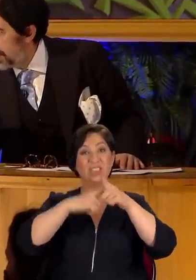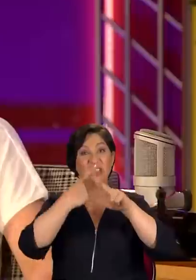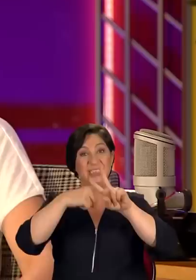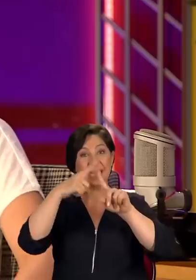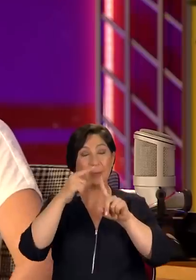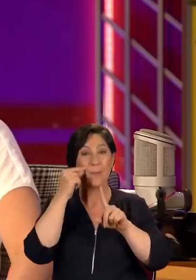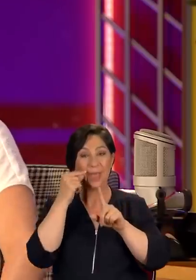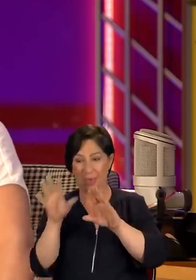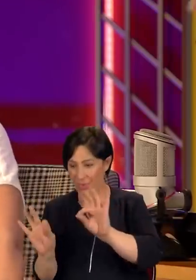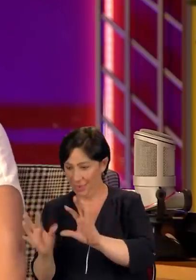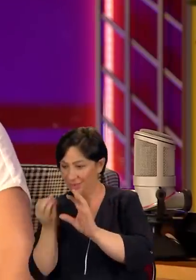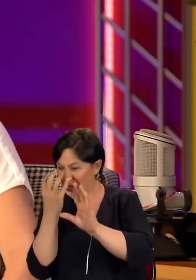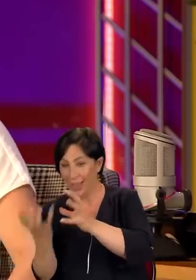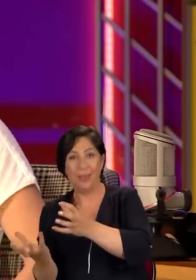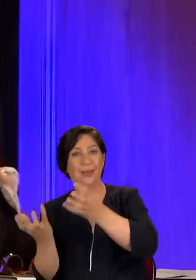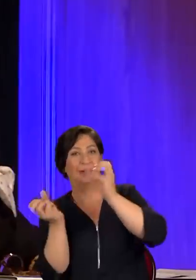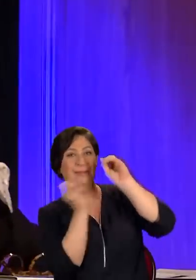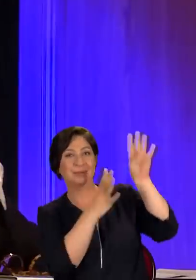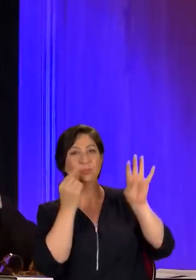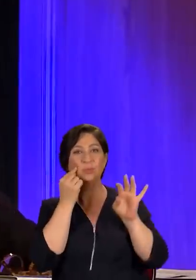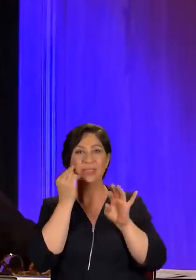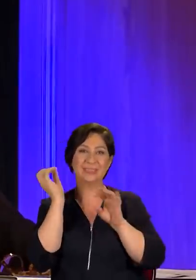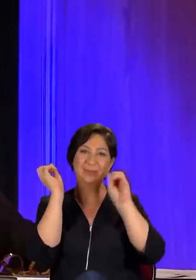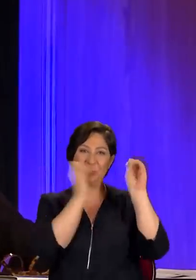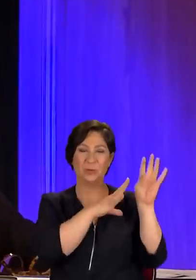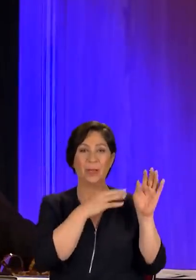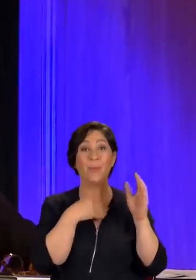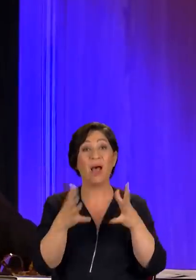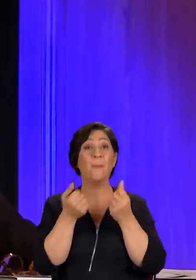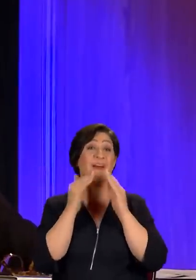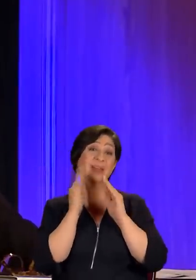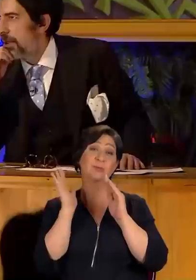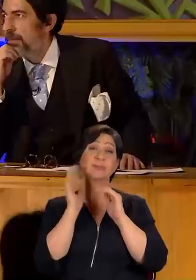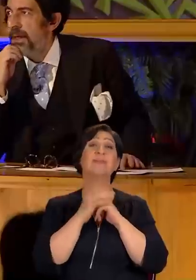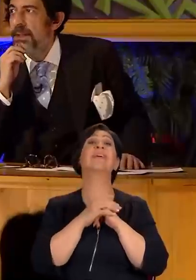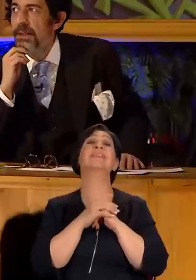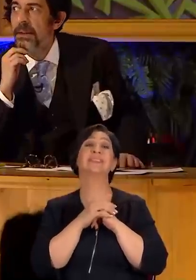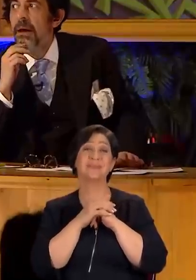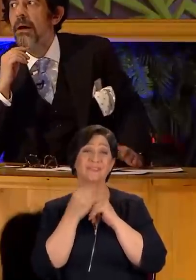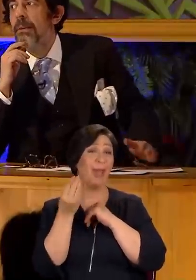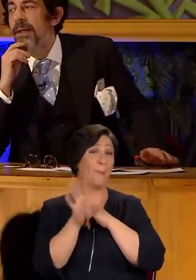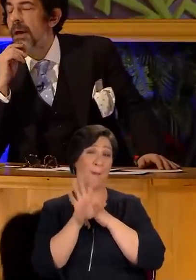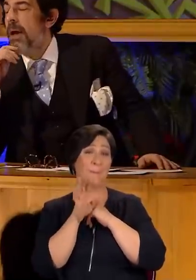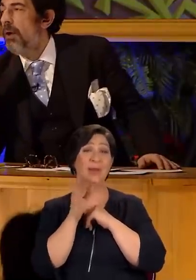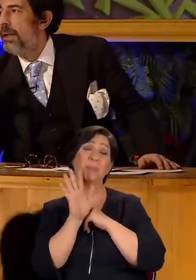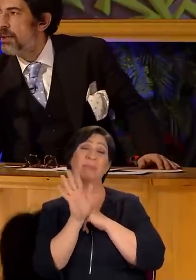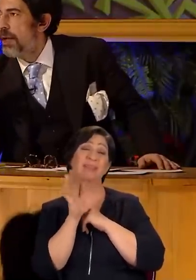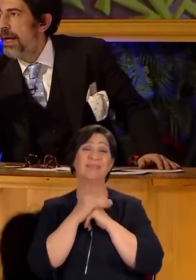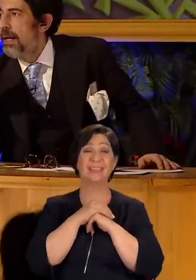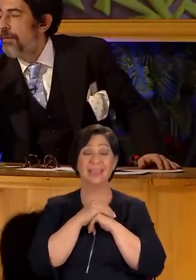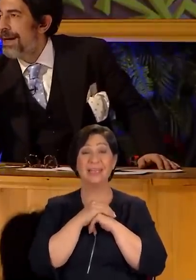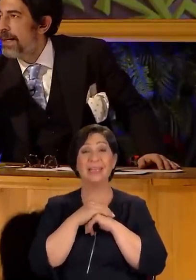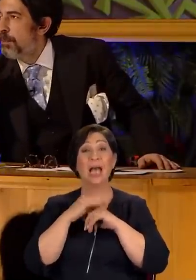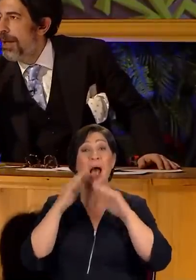gönderdiği çiçekleri direkt Bülent Hanım'a ben gönderirim herhalde, bunlar burada kalır. Ben onları kalır eve götüreceğim canım. Yok canım peki. Vermem. Ama ondan